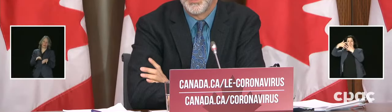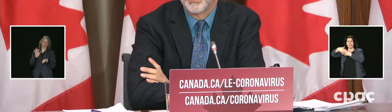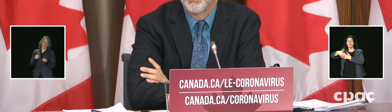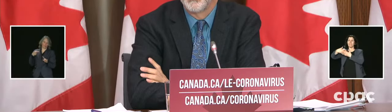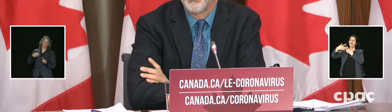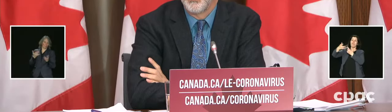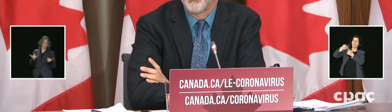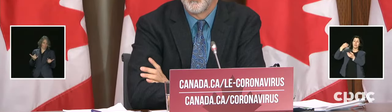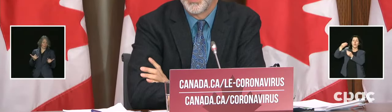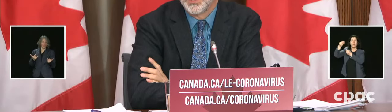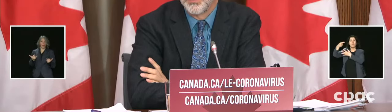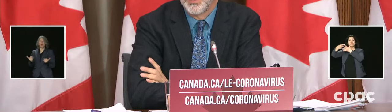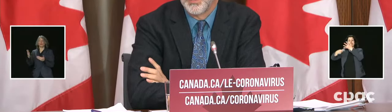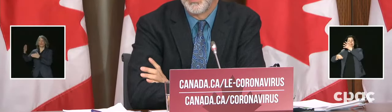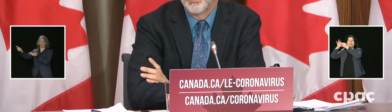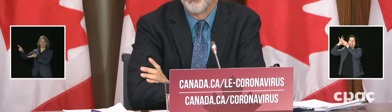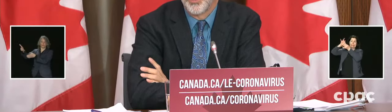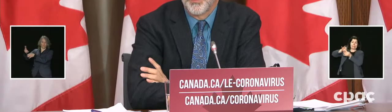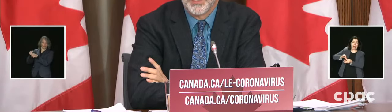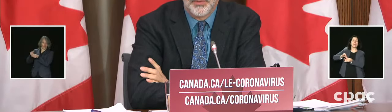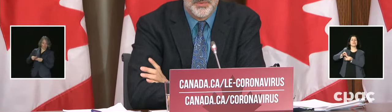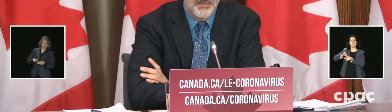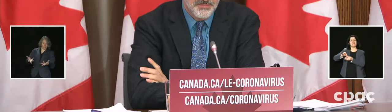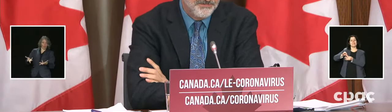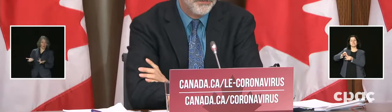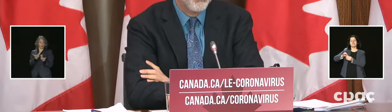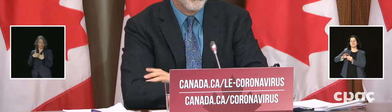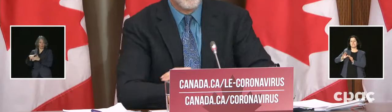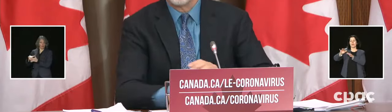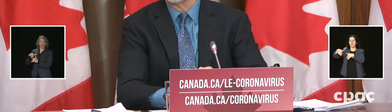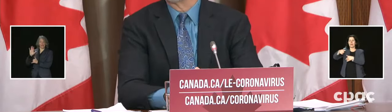en détail par la suite dans le point de presse qui va suivre.